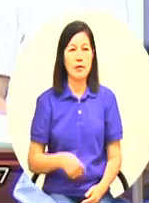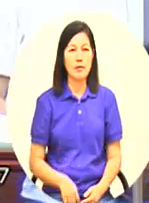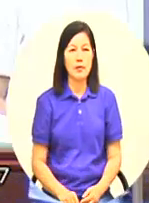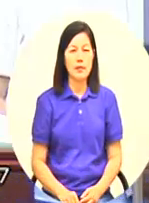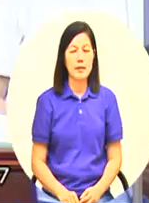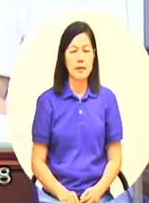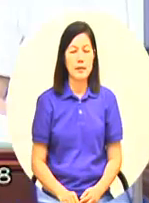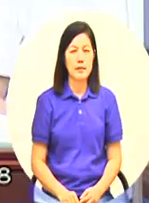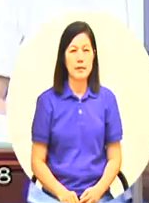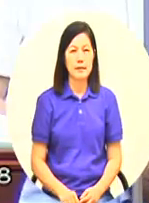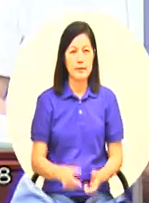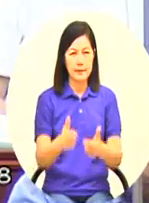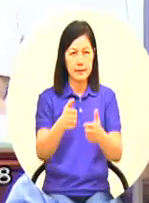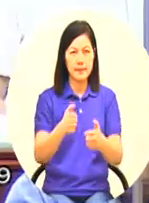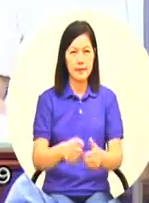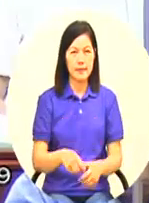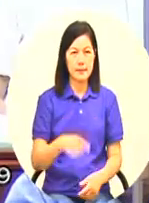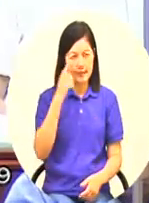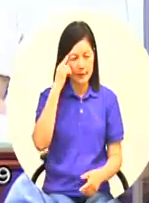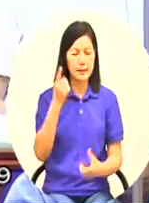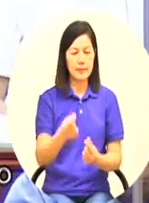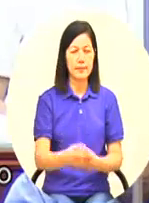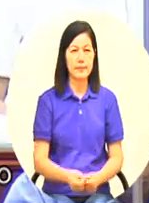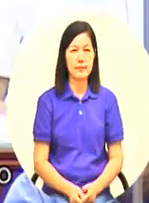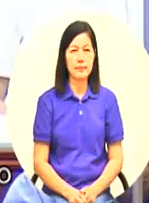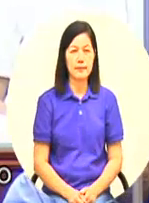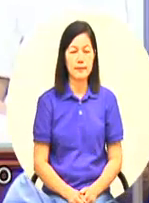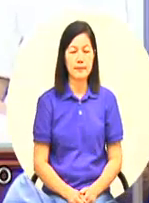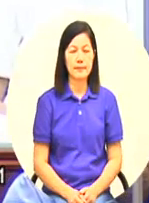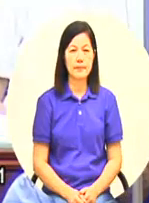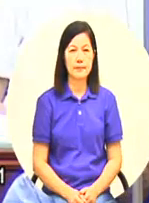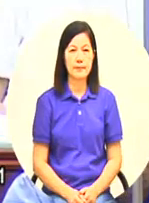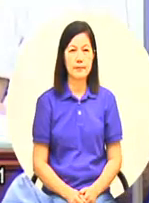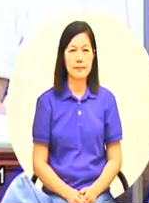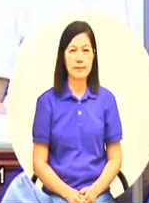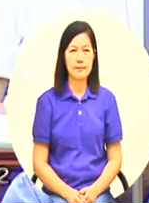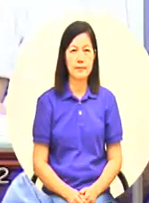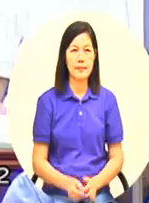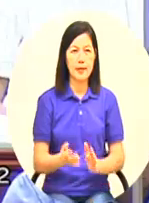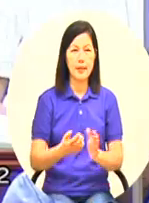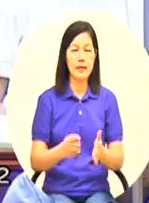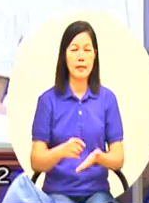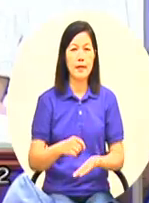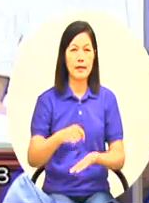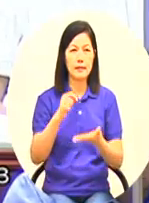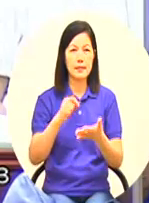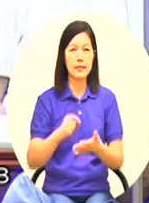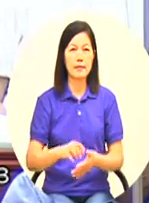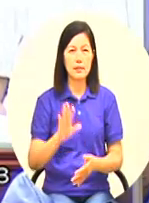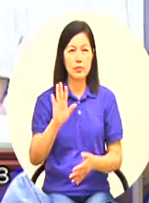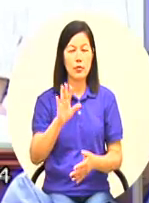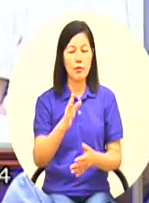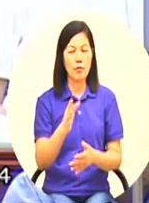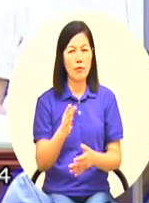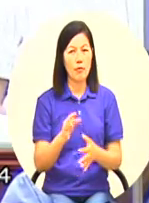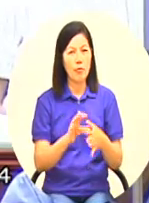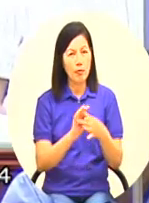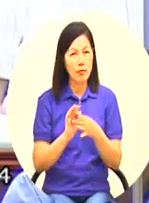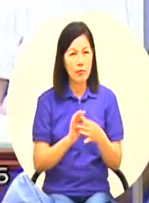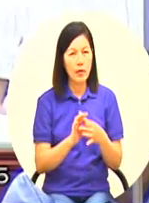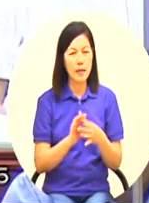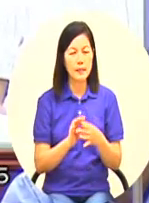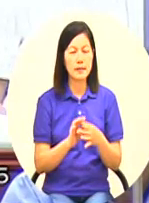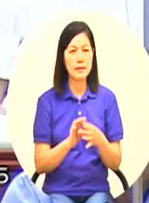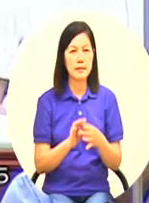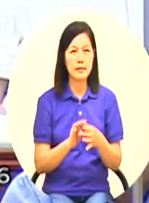定。伊个拄只安议员有问到讲，有关就是未达一定规模的这